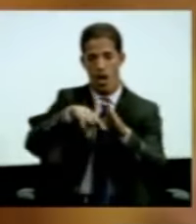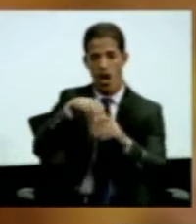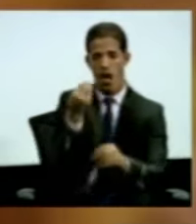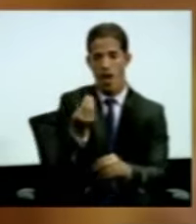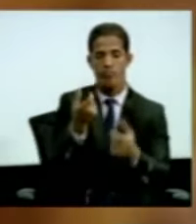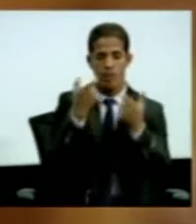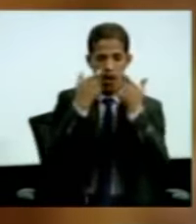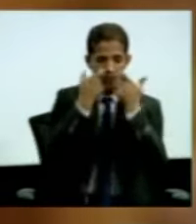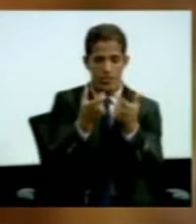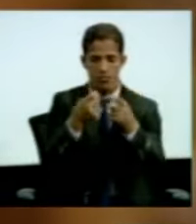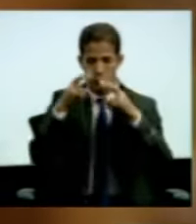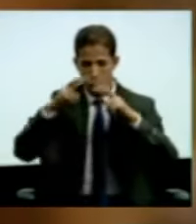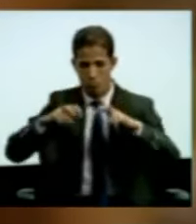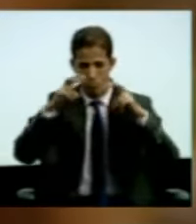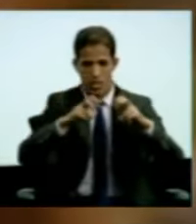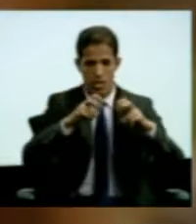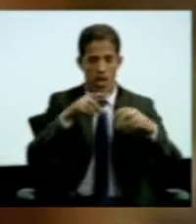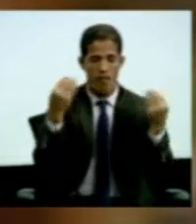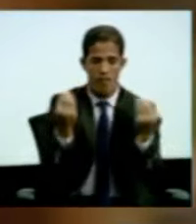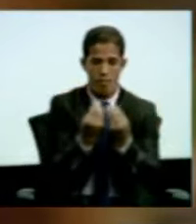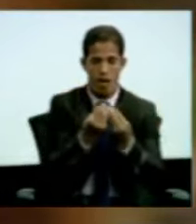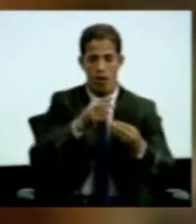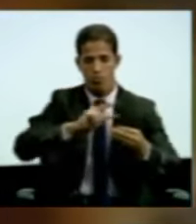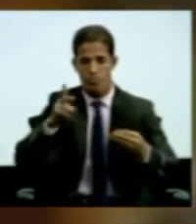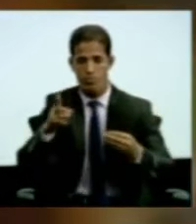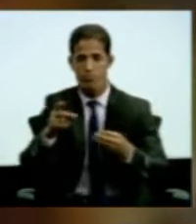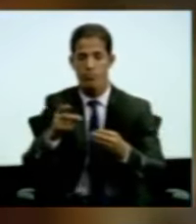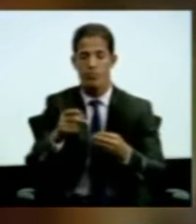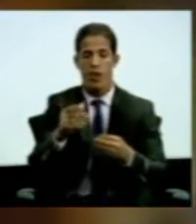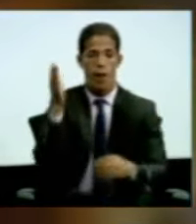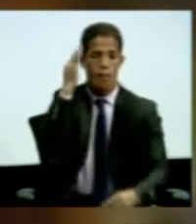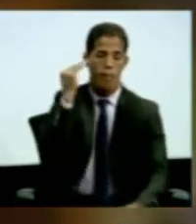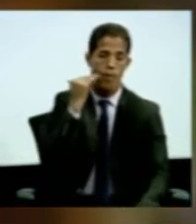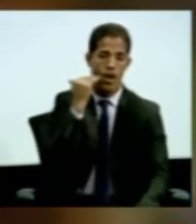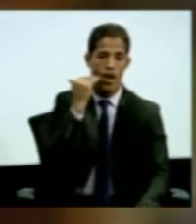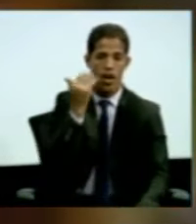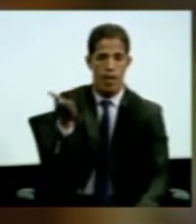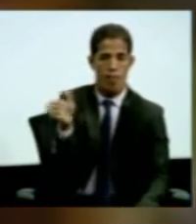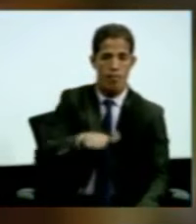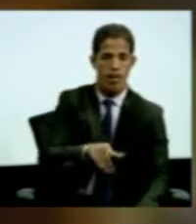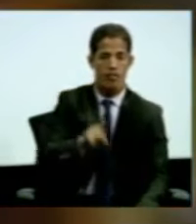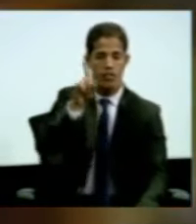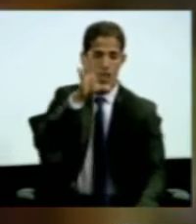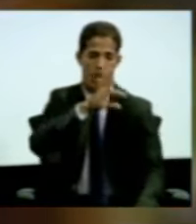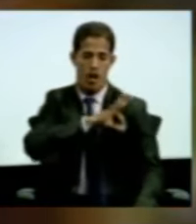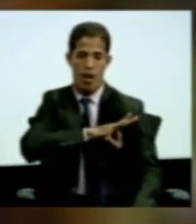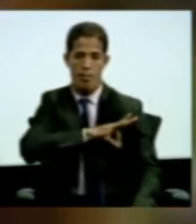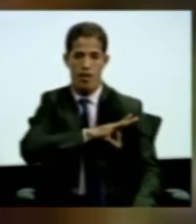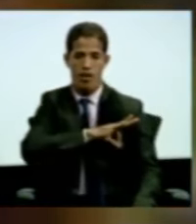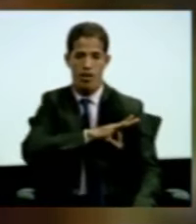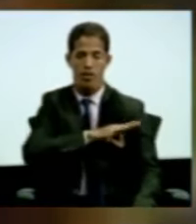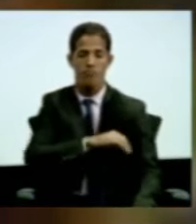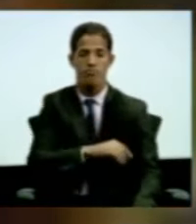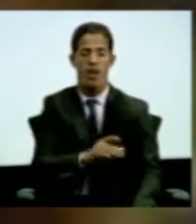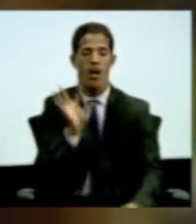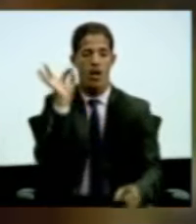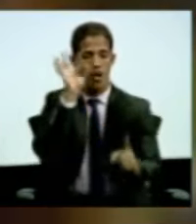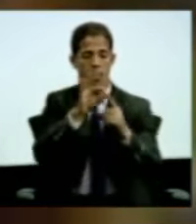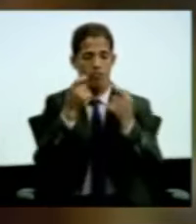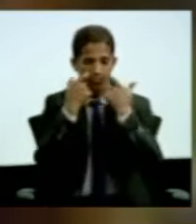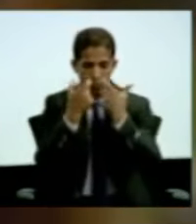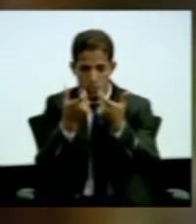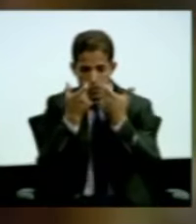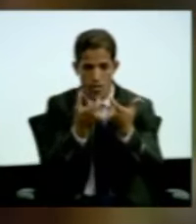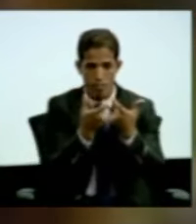في اسباب وحيثيات وفاه المرحومه باذن الله السيده مريم سونغ و والتي كانت تحت الحجر